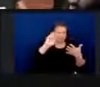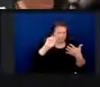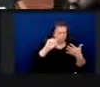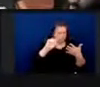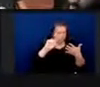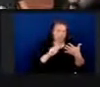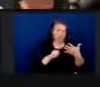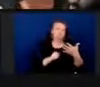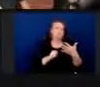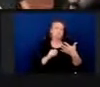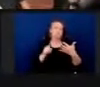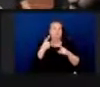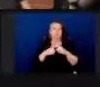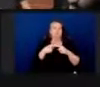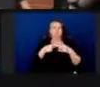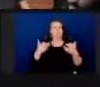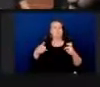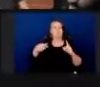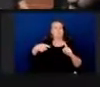Na